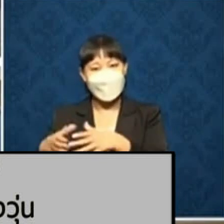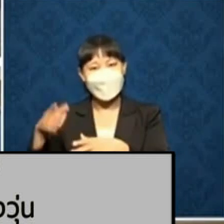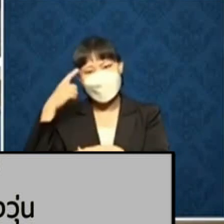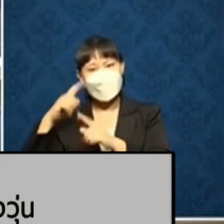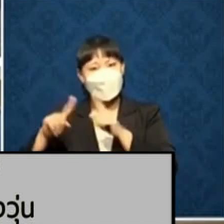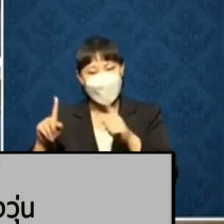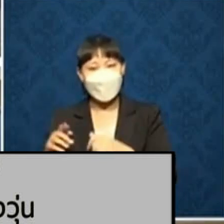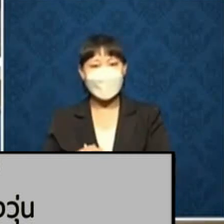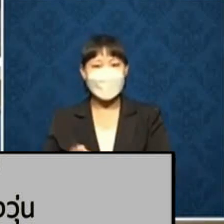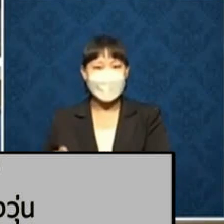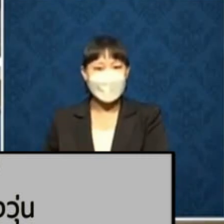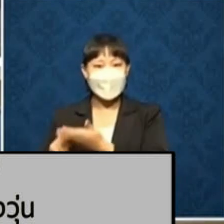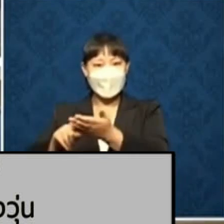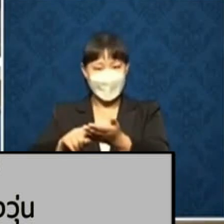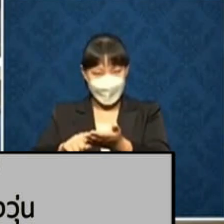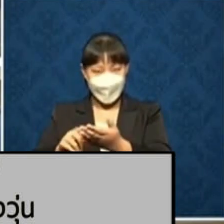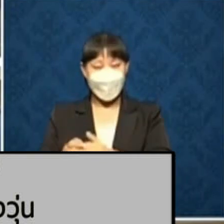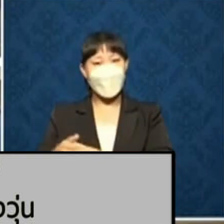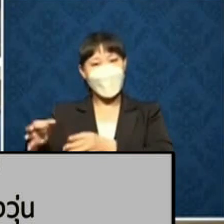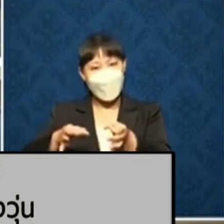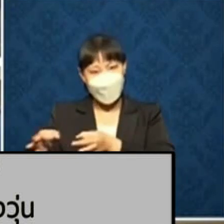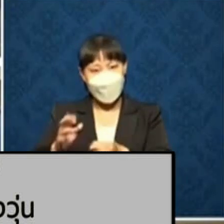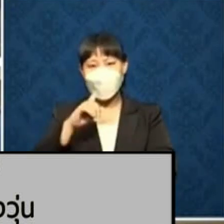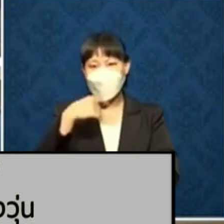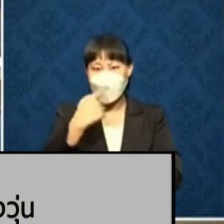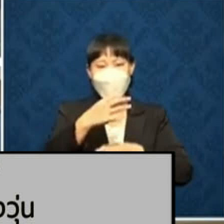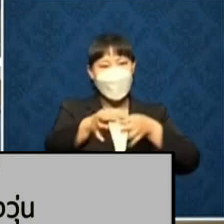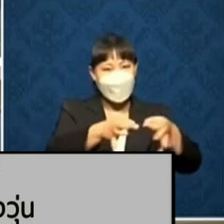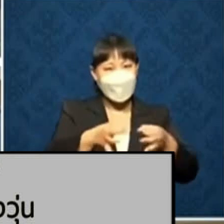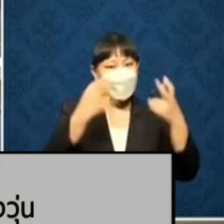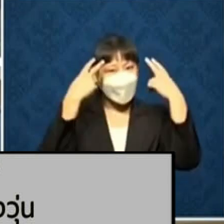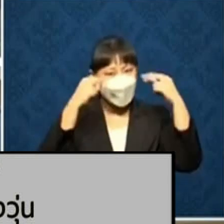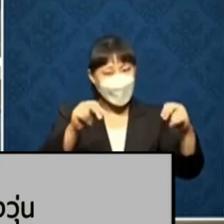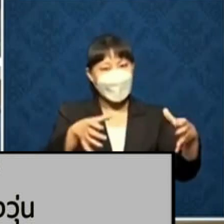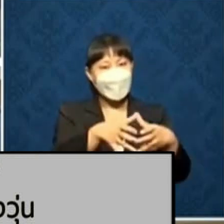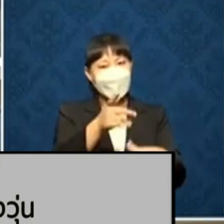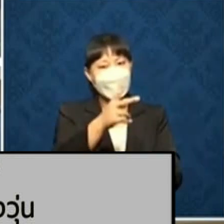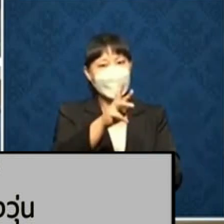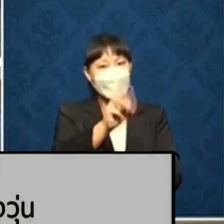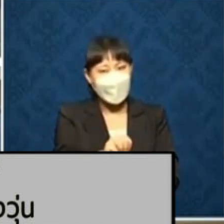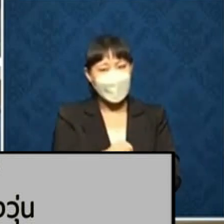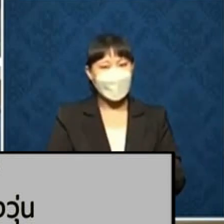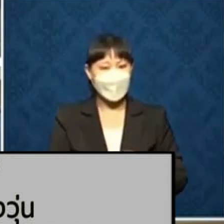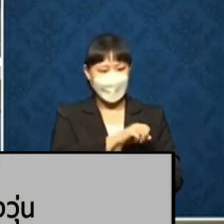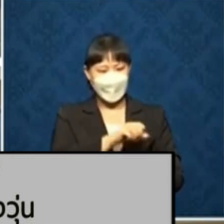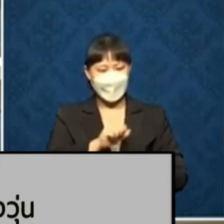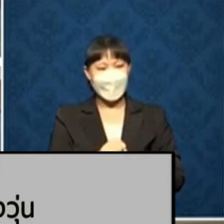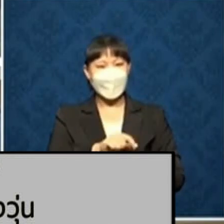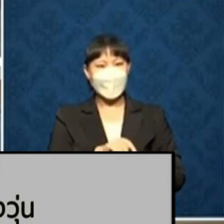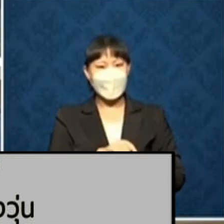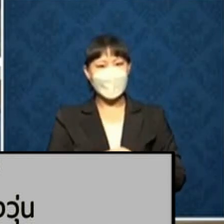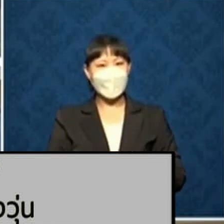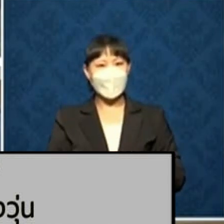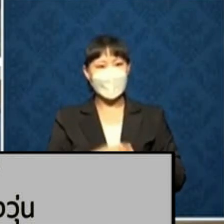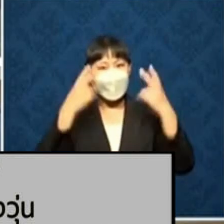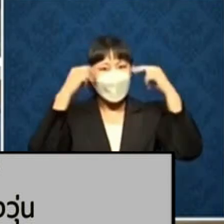ติก็คือเป็นพรรคร่วมฝ่ายค้านที่ขึ้นอภิปรายส่วนใครจะมาชี้แจงนั้นต้องเป็นนายกหรือเป็นคณะรัฐมนตรีผู้อภิปรายยังเป็นส.ส.นะคะยังไม่เป็